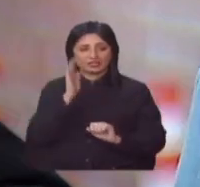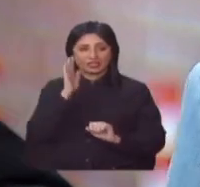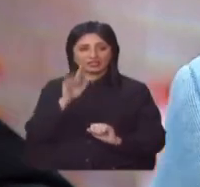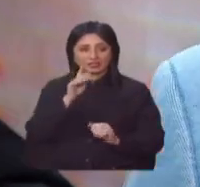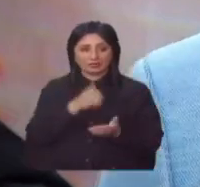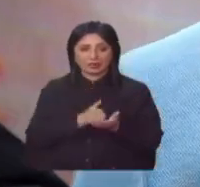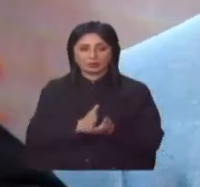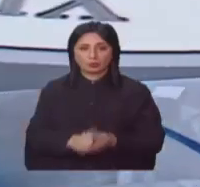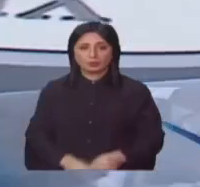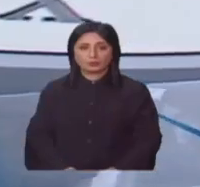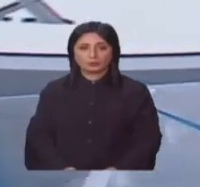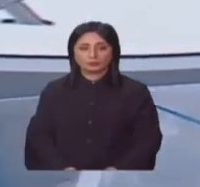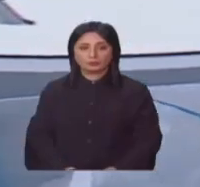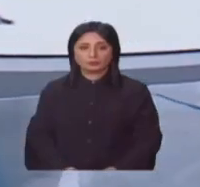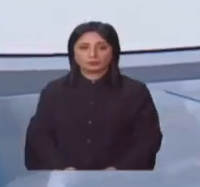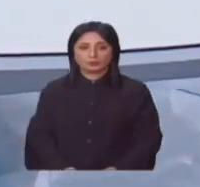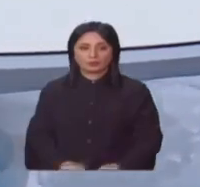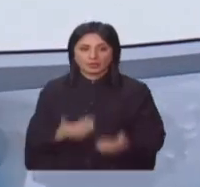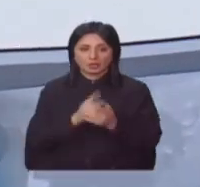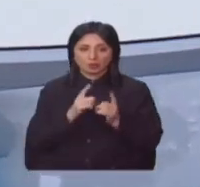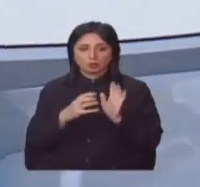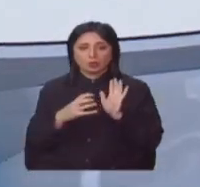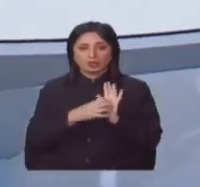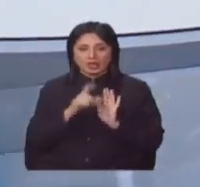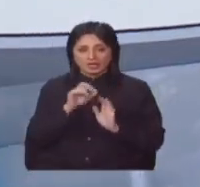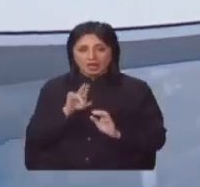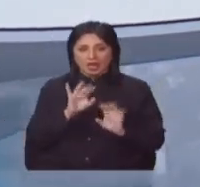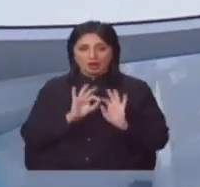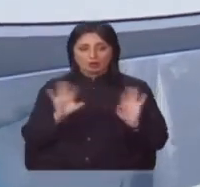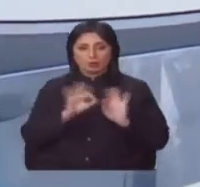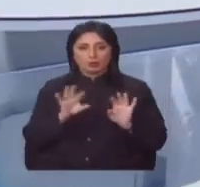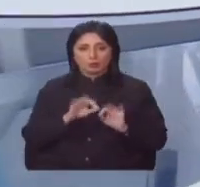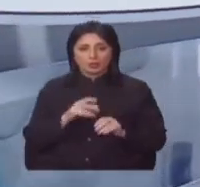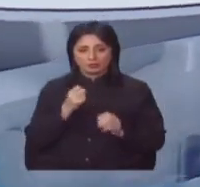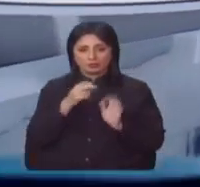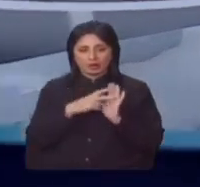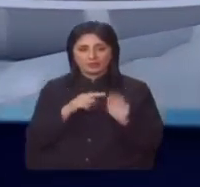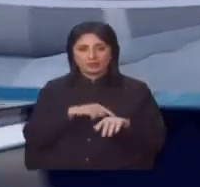იქნება მიმართული. ახალი ამბები სურდო თარგმანს ესმა იაკობაშვილი უძღვებოდა